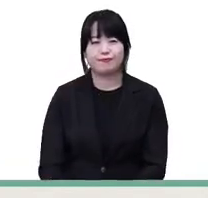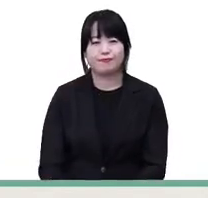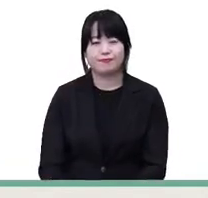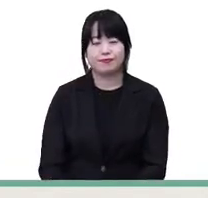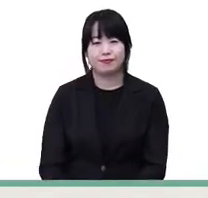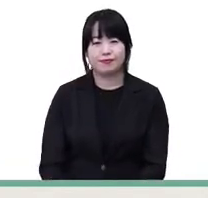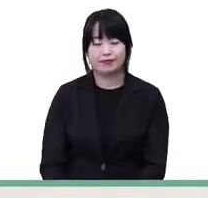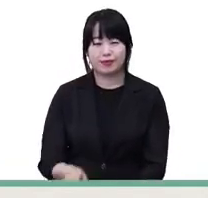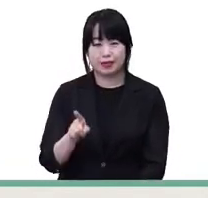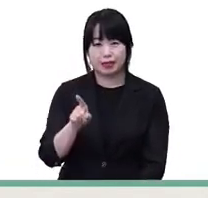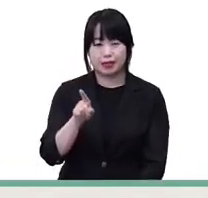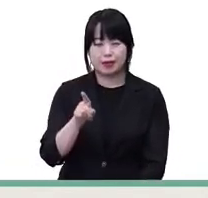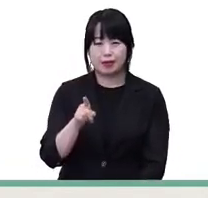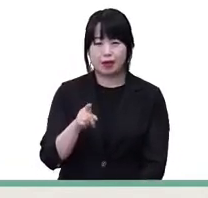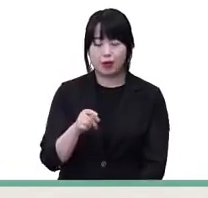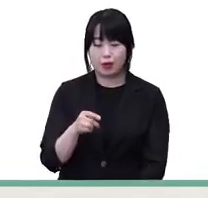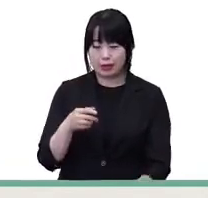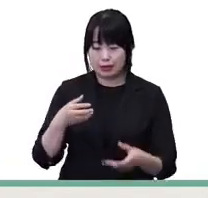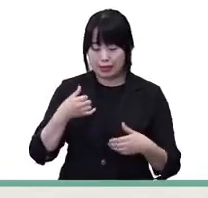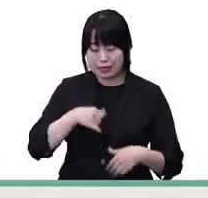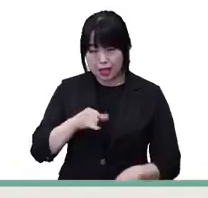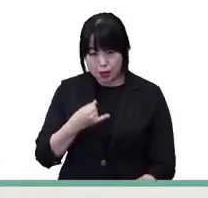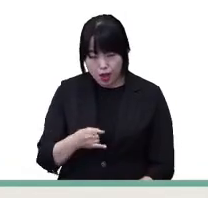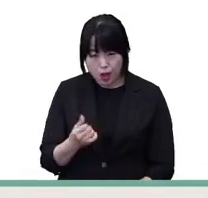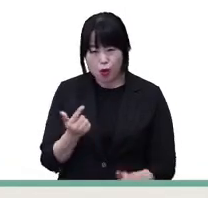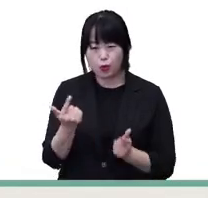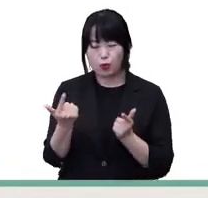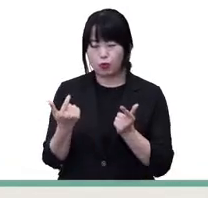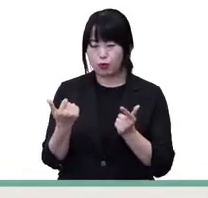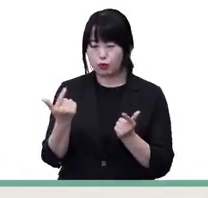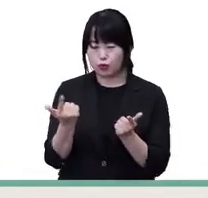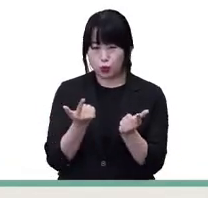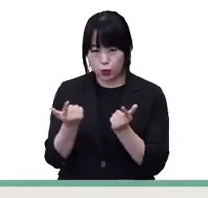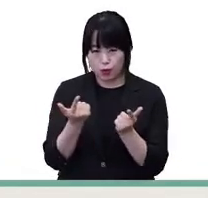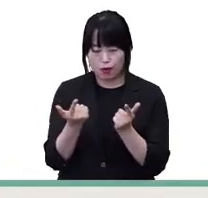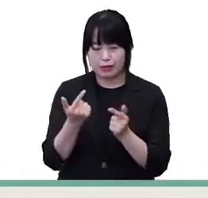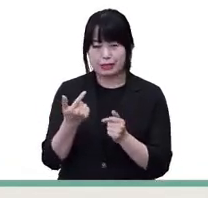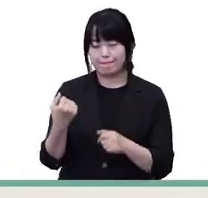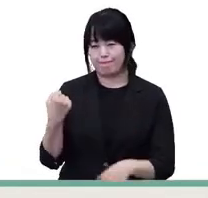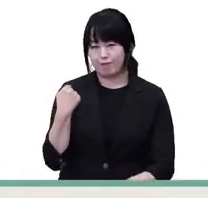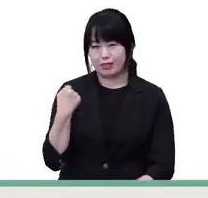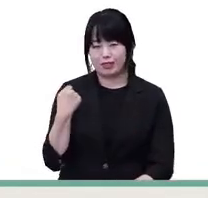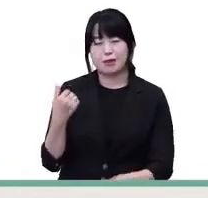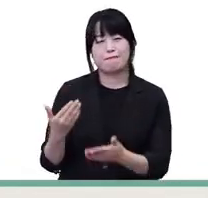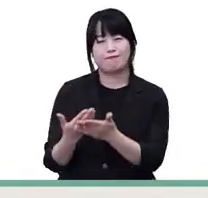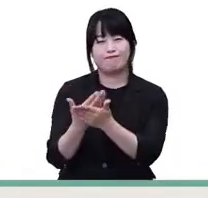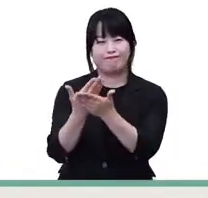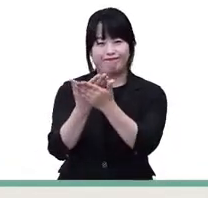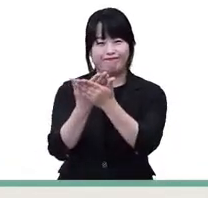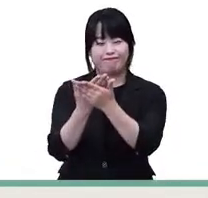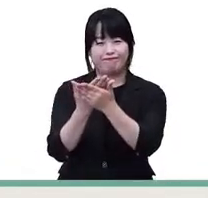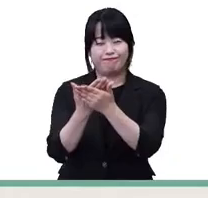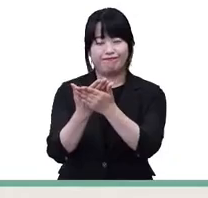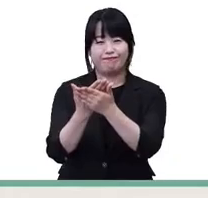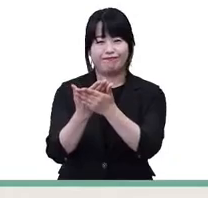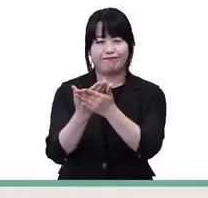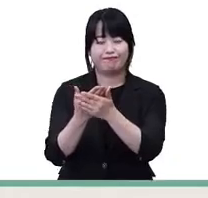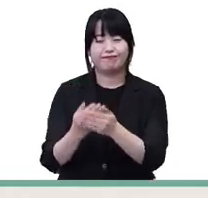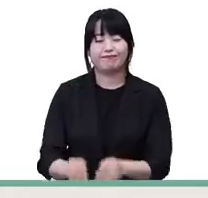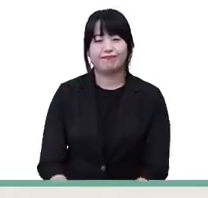아이의 충동성을 잘, 자기 통제력을 잘 드러내는